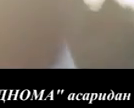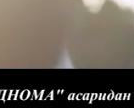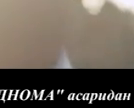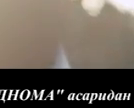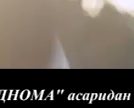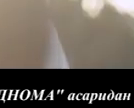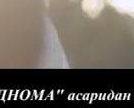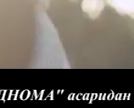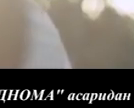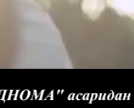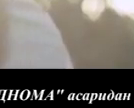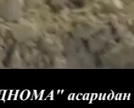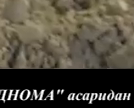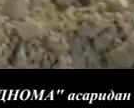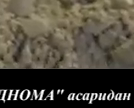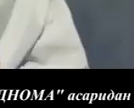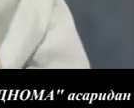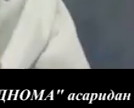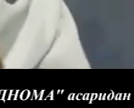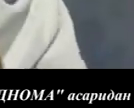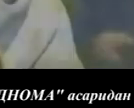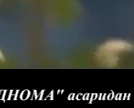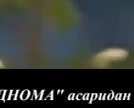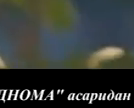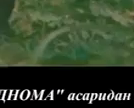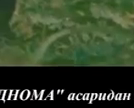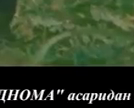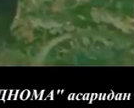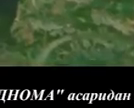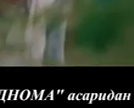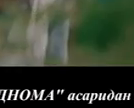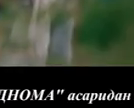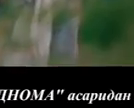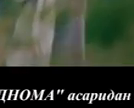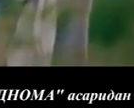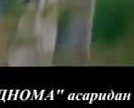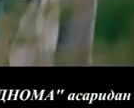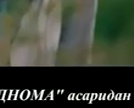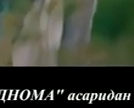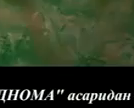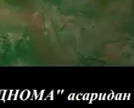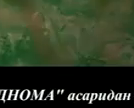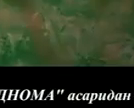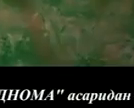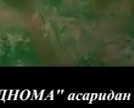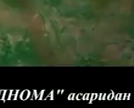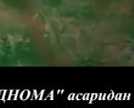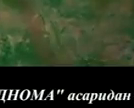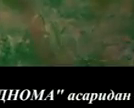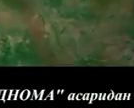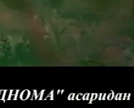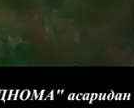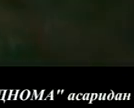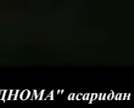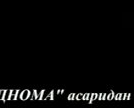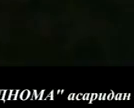ko'tarib yurishga xizmat qilsa, ikkinchisi boshqa mahluqotlardan farqli, bunyodkor zot,